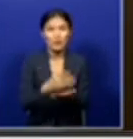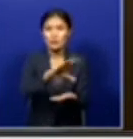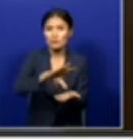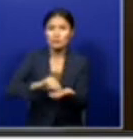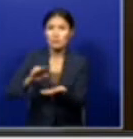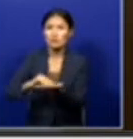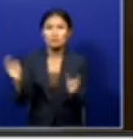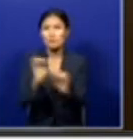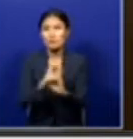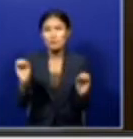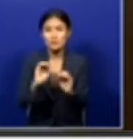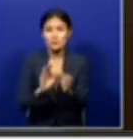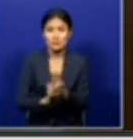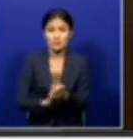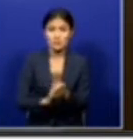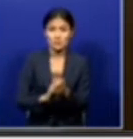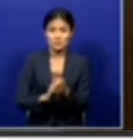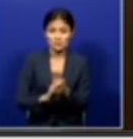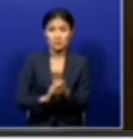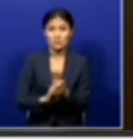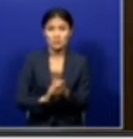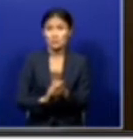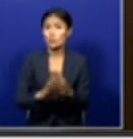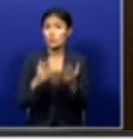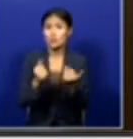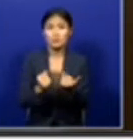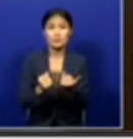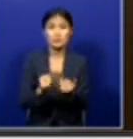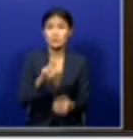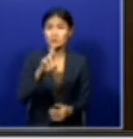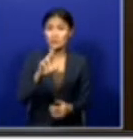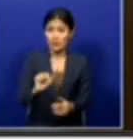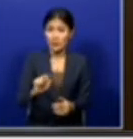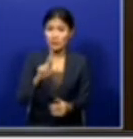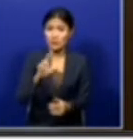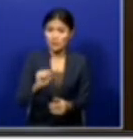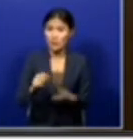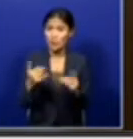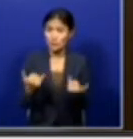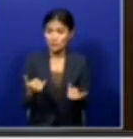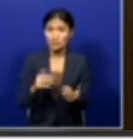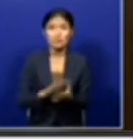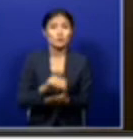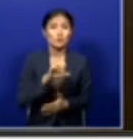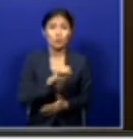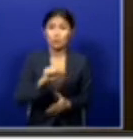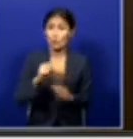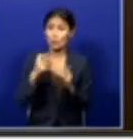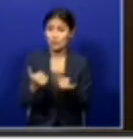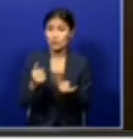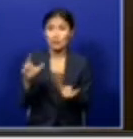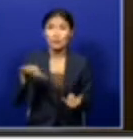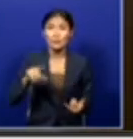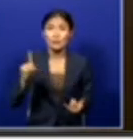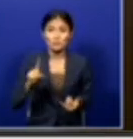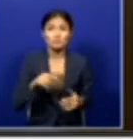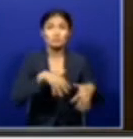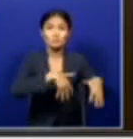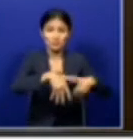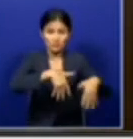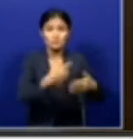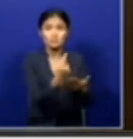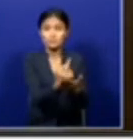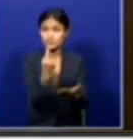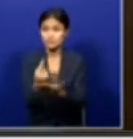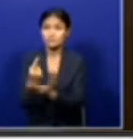นเลือกตั้งเข้ามาสภาเราวันนี้สภาผู้แทนราษฎรเป็นตัวแทนของพี่น้องประชาชนเป็นสภาอันทรงเกีย